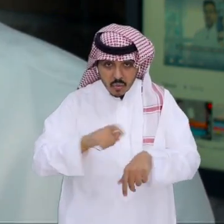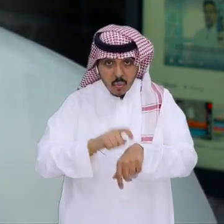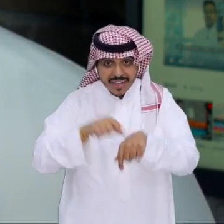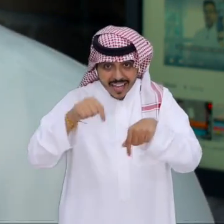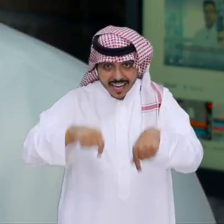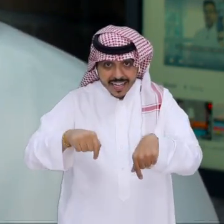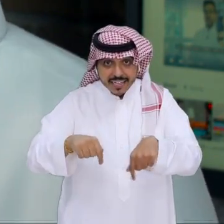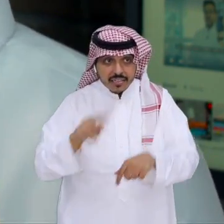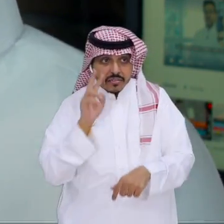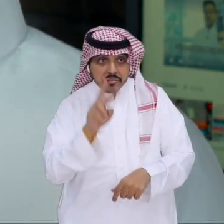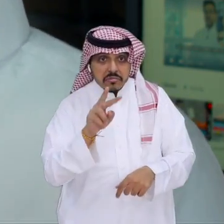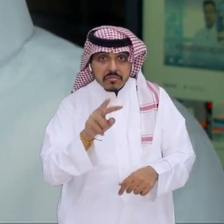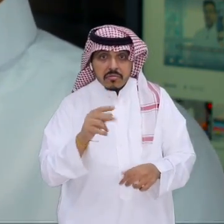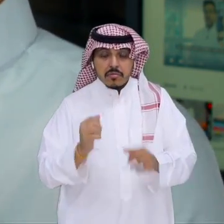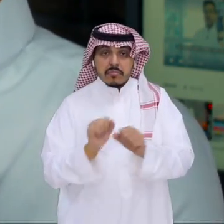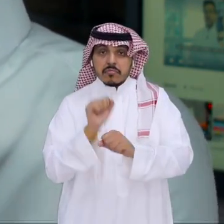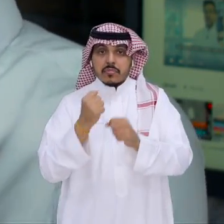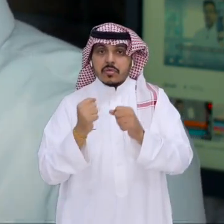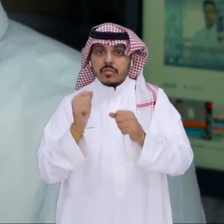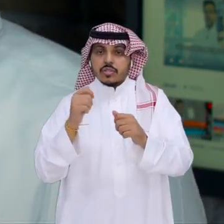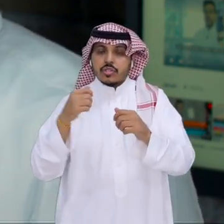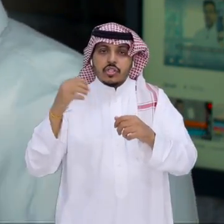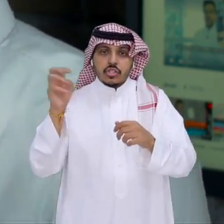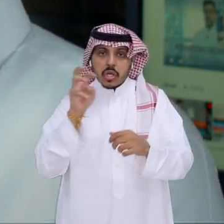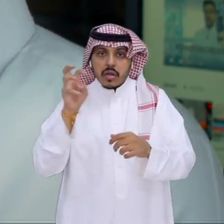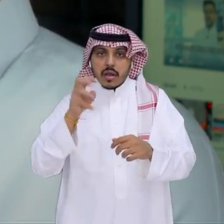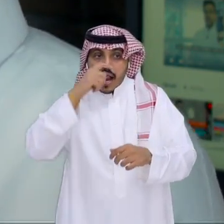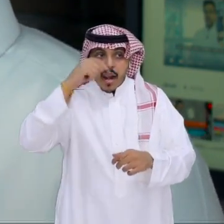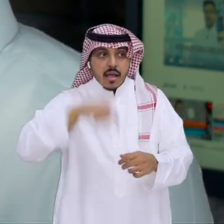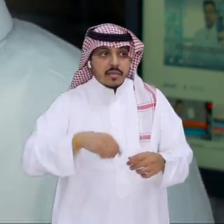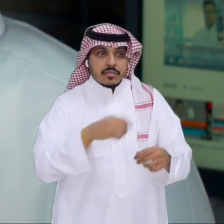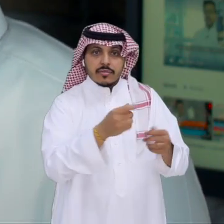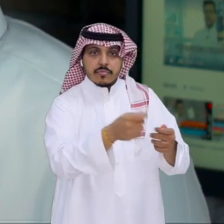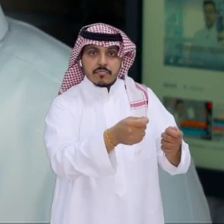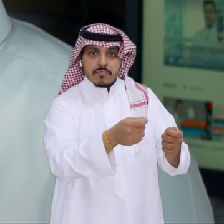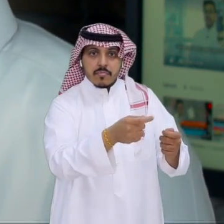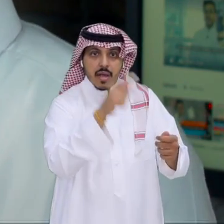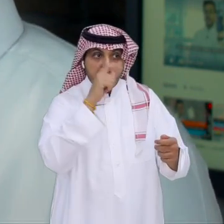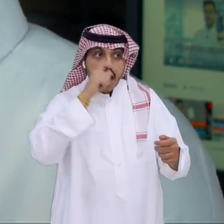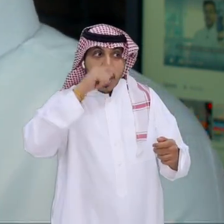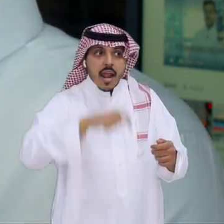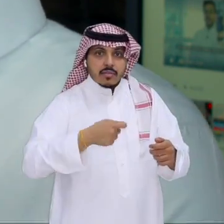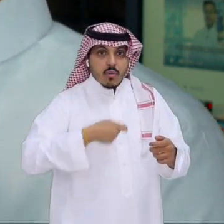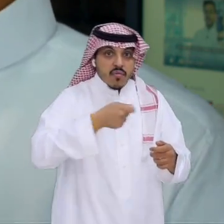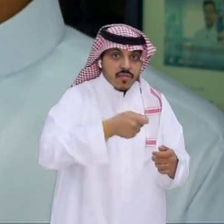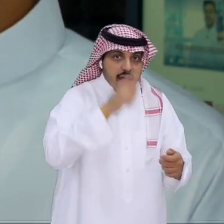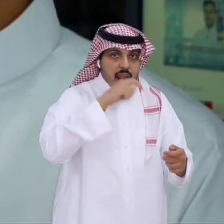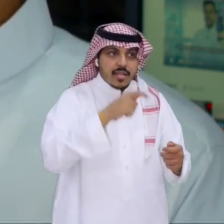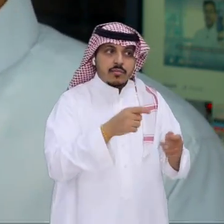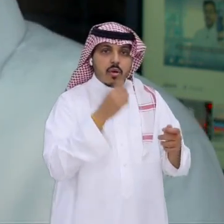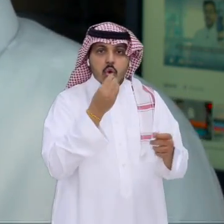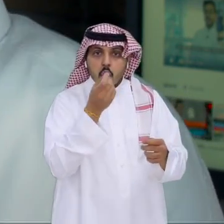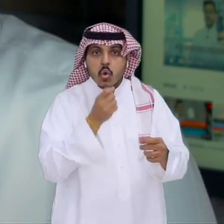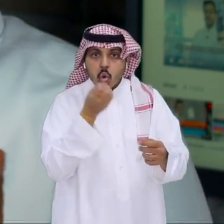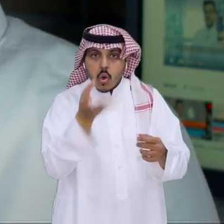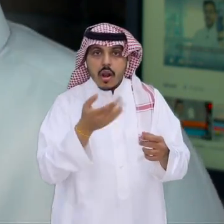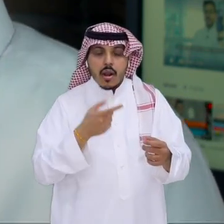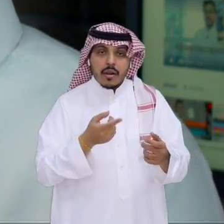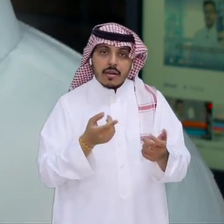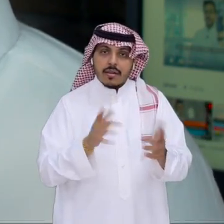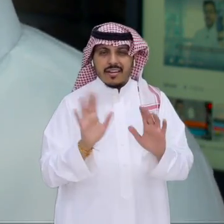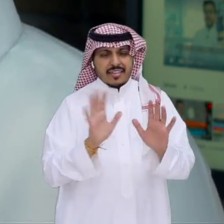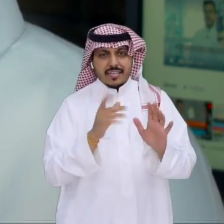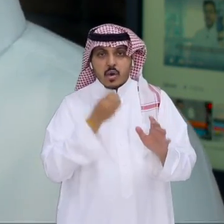أحد نفس صناع الأجهزة يحاول يجبرك. ولكن شيء لازم أقوله أنه لو تقنيين أو لو